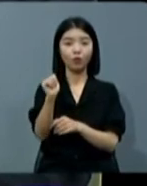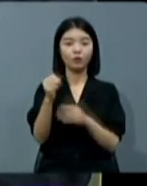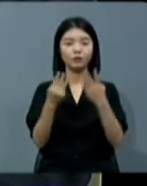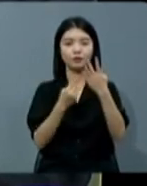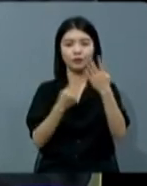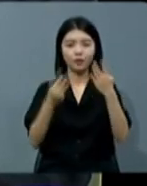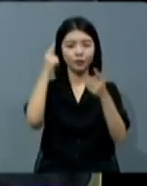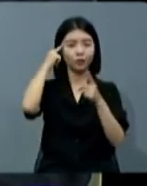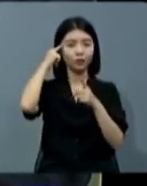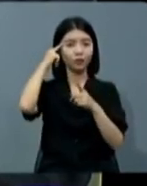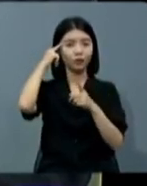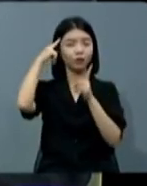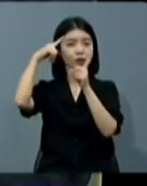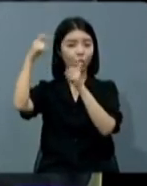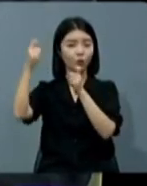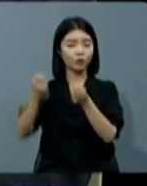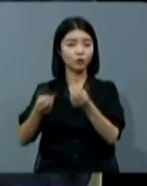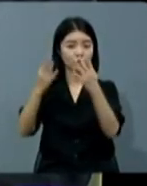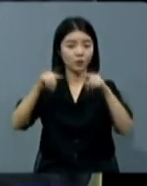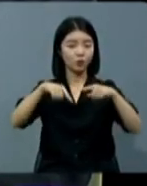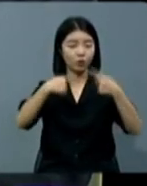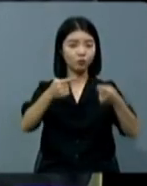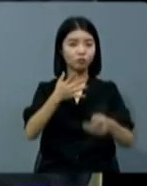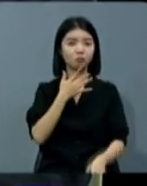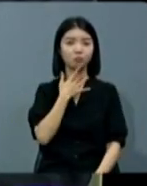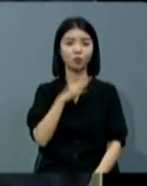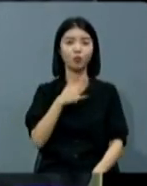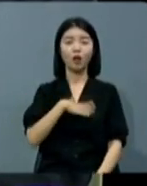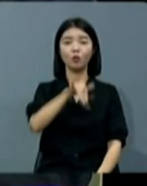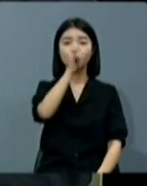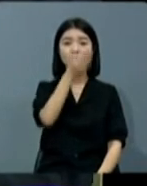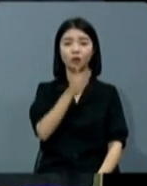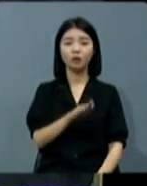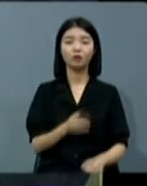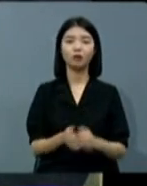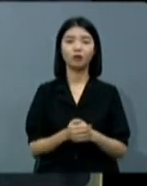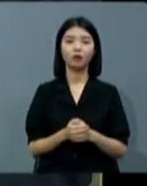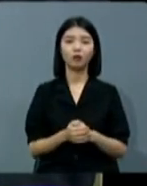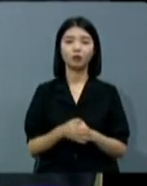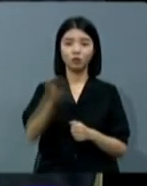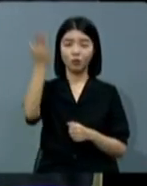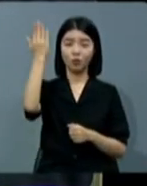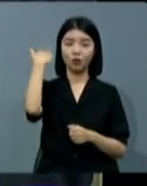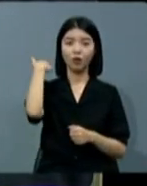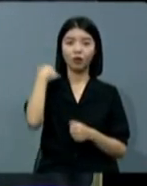4.3 기념식에 참석한 예는 없는 것으로 나는 알고 있습니다. 그래서 저는